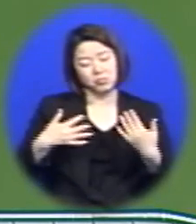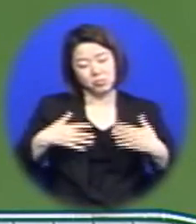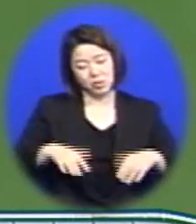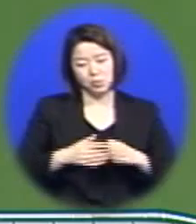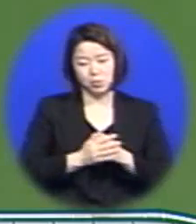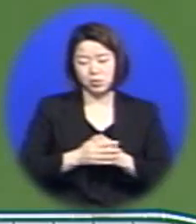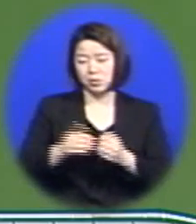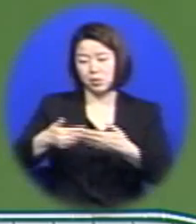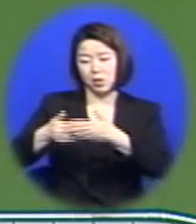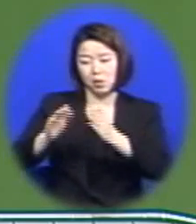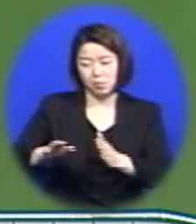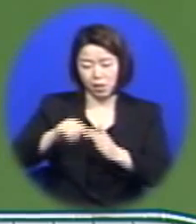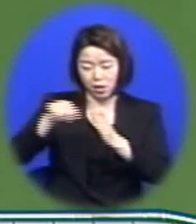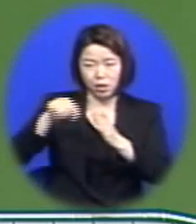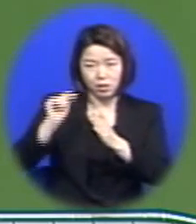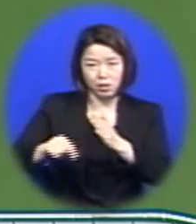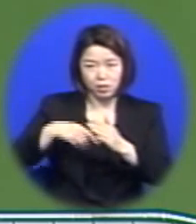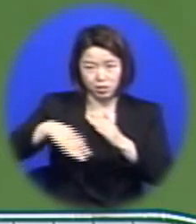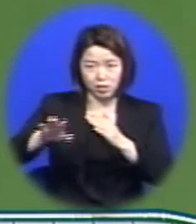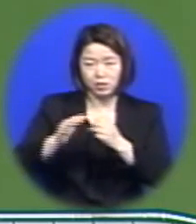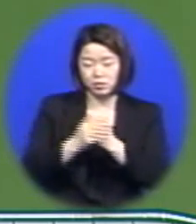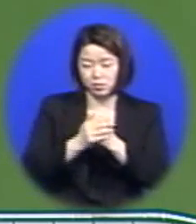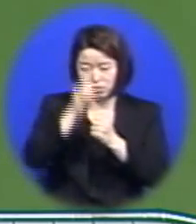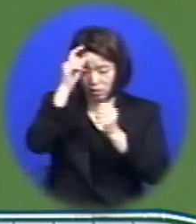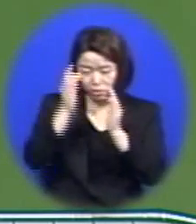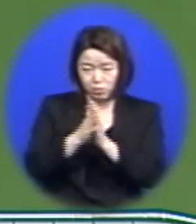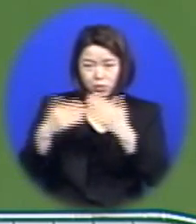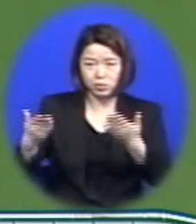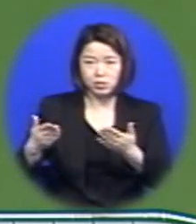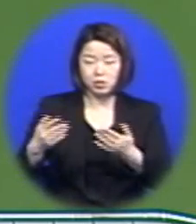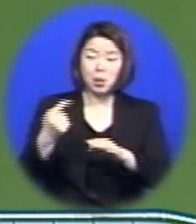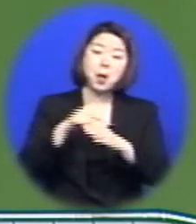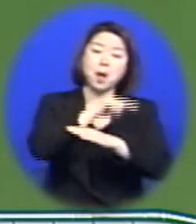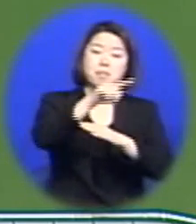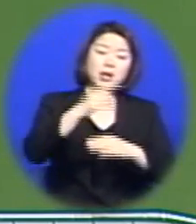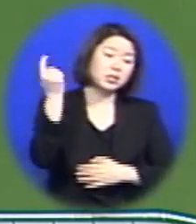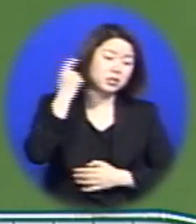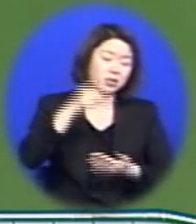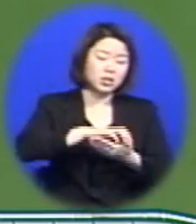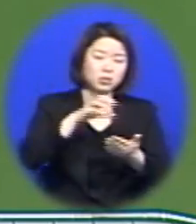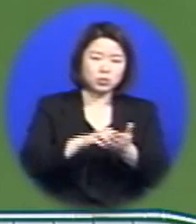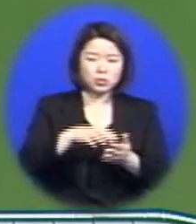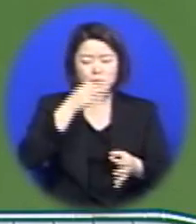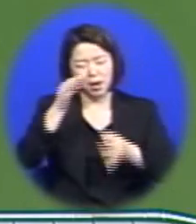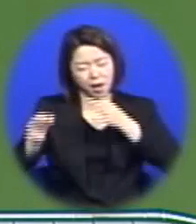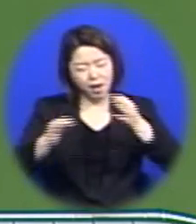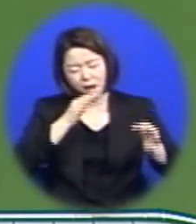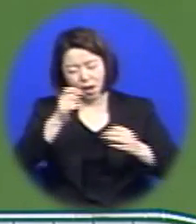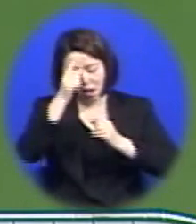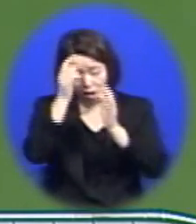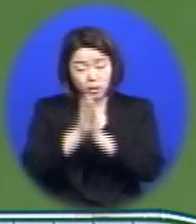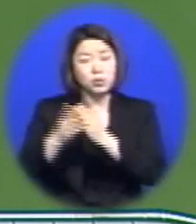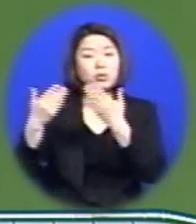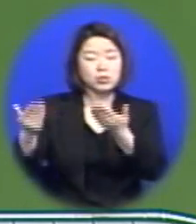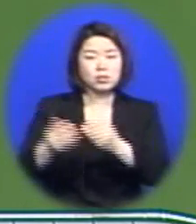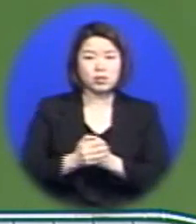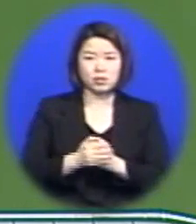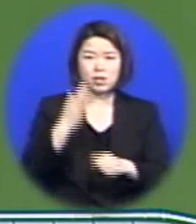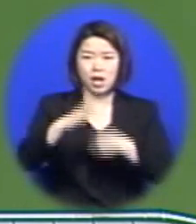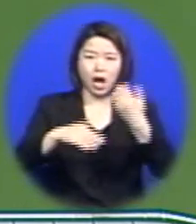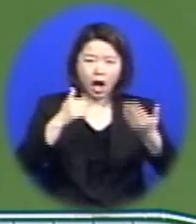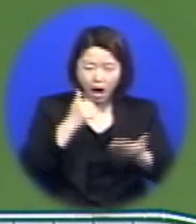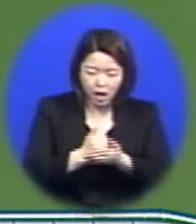기도하시는데 바깥에서도 들리도록 통곡하면서 소리를 소리를 지르시는 거예요 하나님